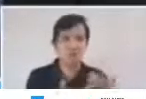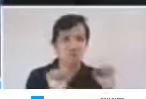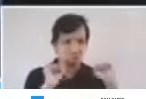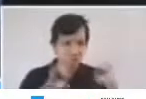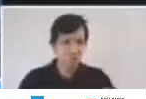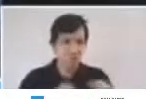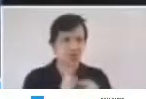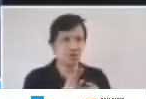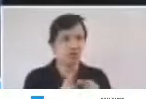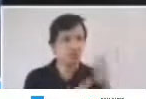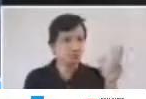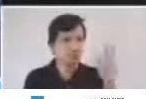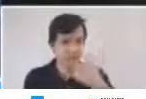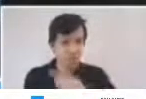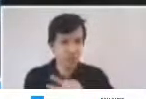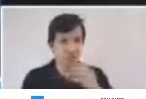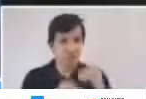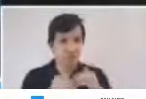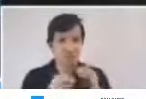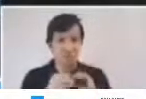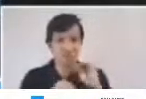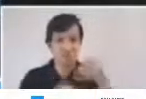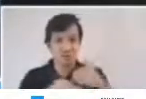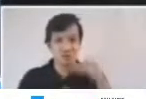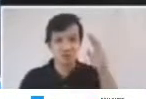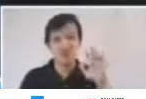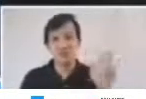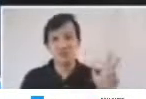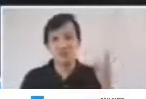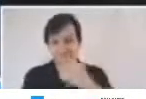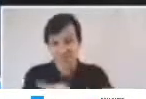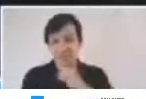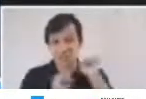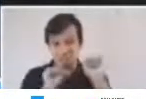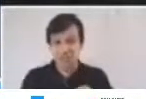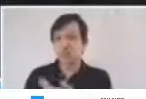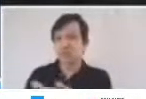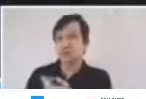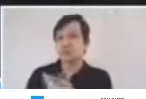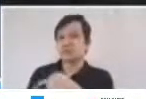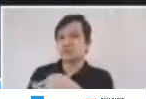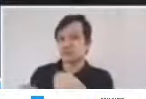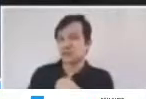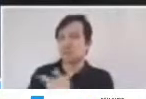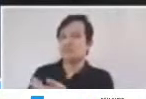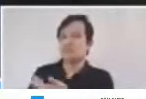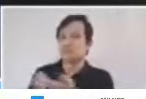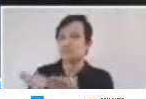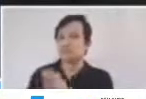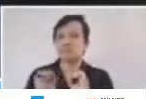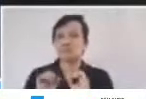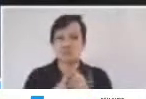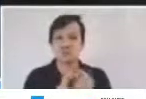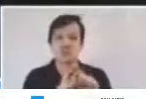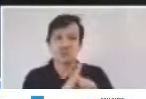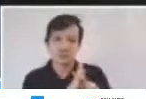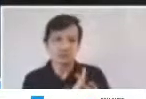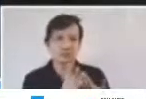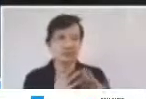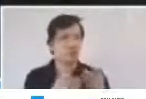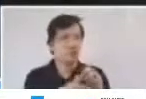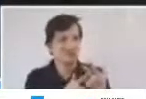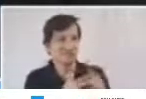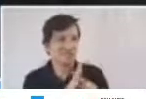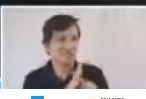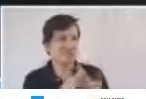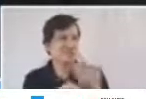bilang paghahanda para sa online learning sa pasukan sa Agosto at maging sa mga mag-work from home, inaasahan din po ba